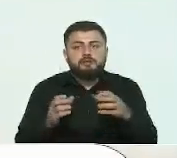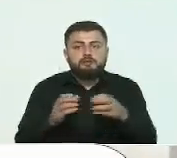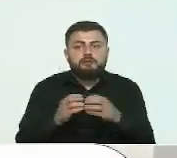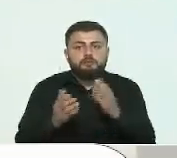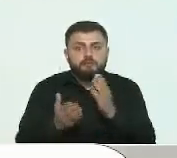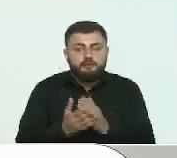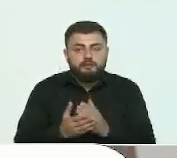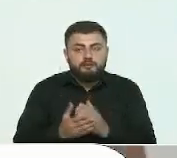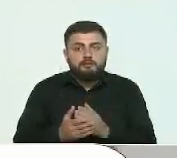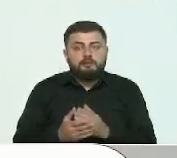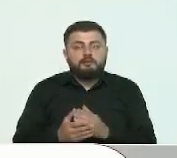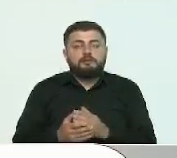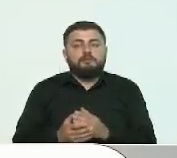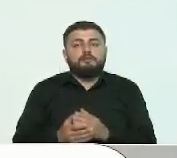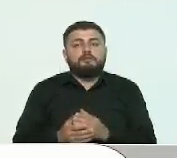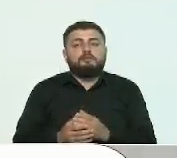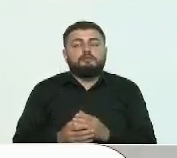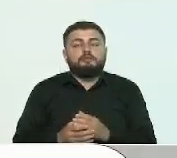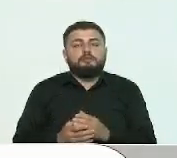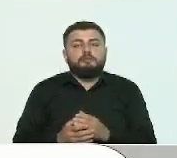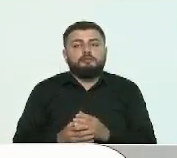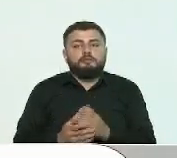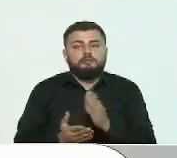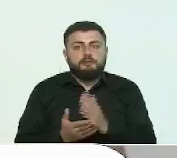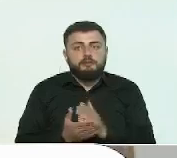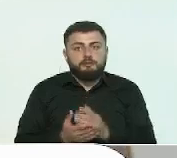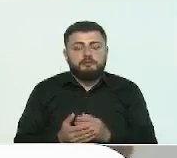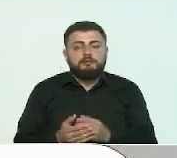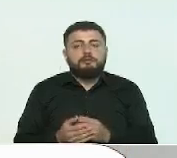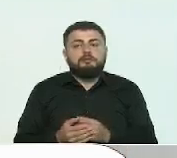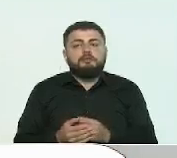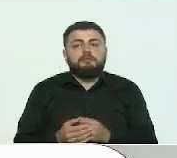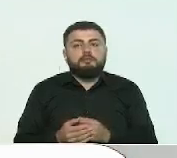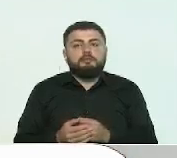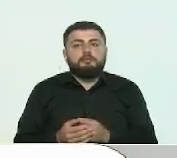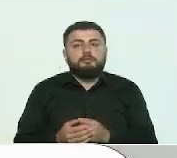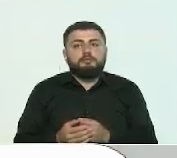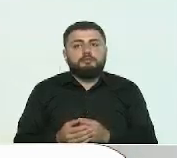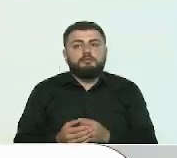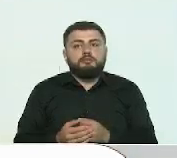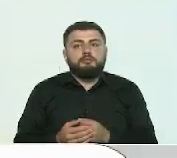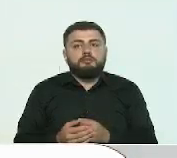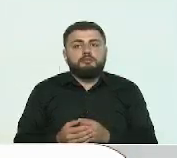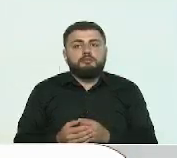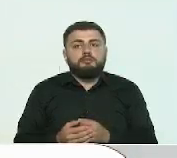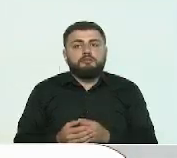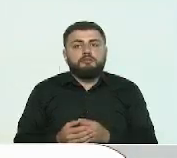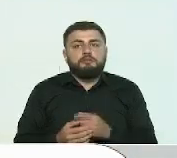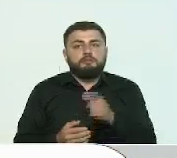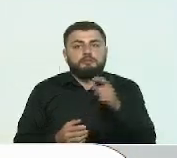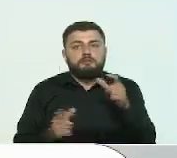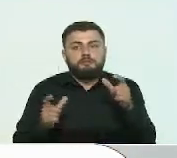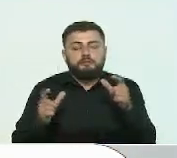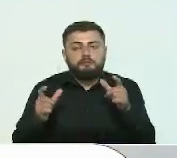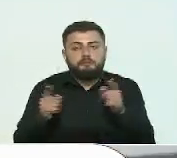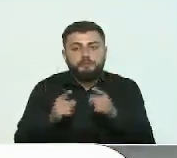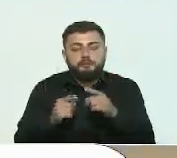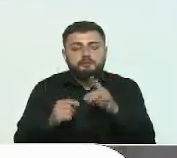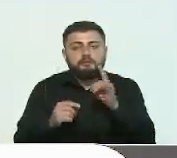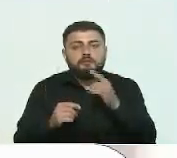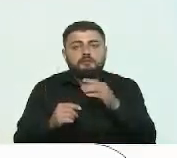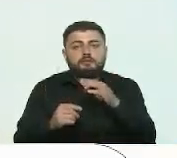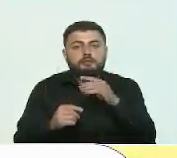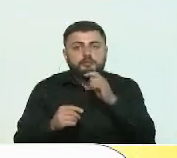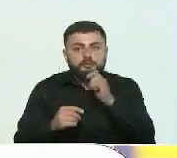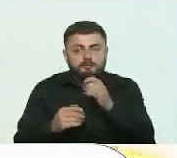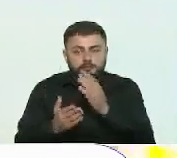məktəbə hazırlıq qrupu. 2 məktəb hazırlıq kabineti artıq yaradılmış. Operatorumuzdan da xahiş edək. Balaca uşaqlarımızın istifadəsinə. Həm